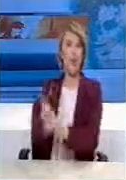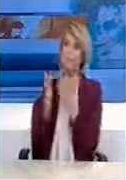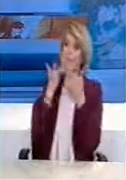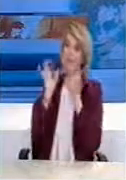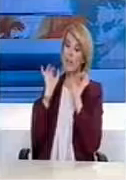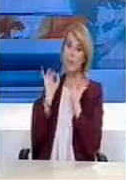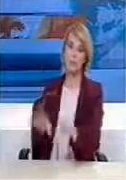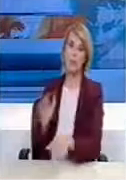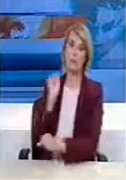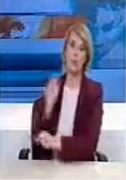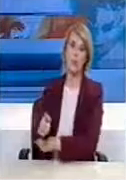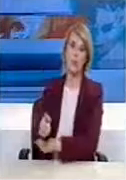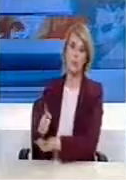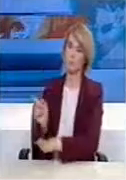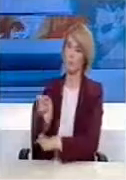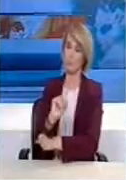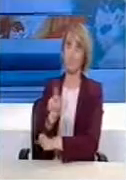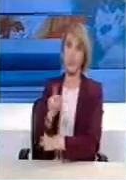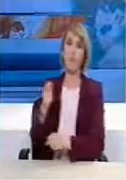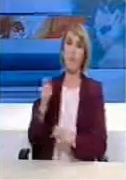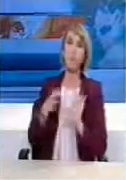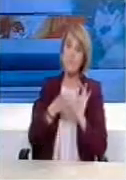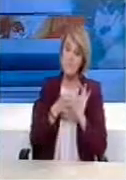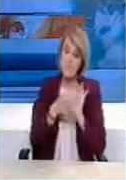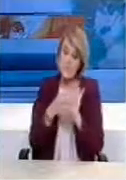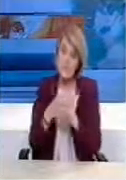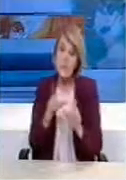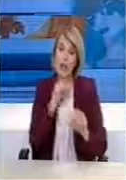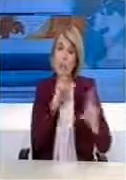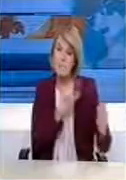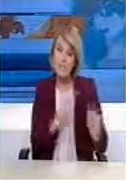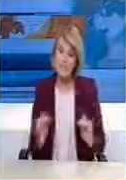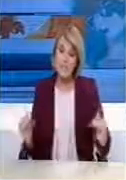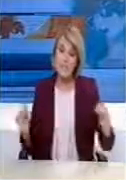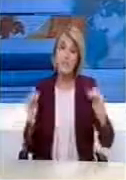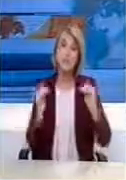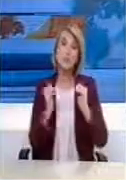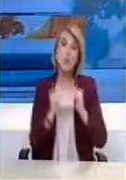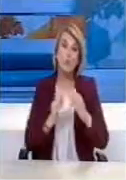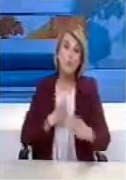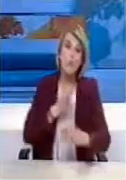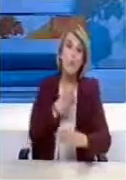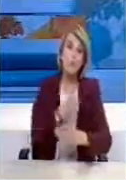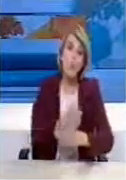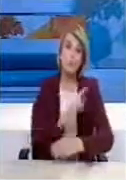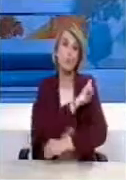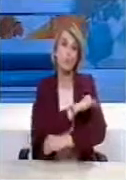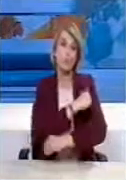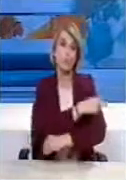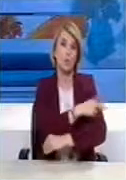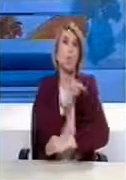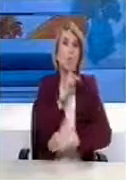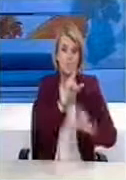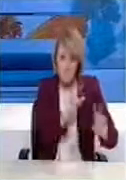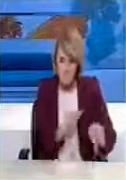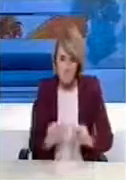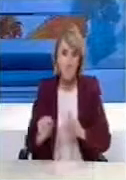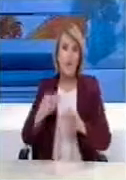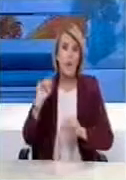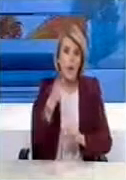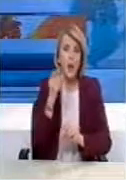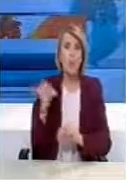αντιμετωπίσουν αυτή την κατάσταση. Θα συνεχίσουν να έχουν όπως έχουν ισότιμη πρόσβαση στην υγειονομική περίθαλψη, όπως και οι υπόλοιπες ευάλωτες ομάδες